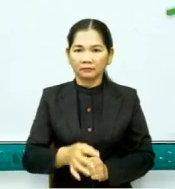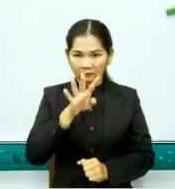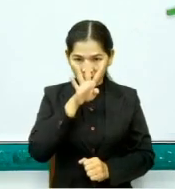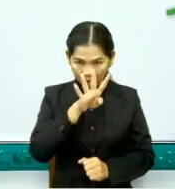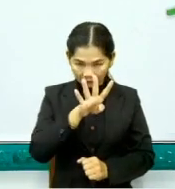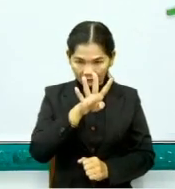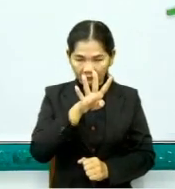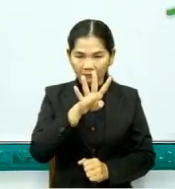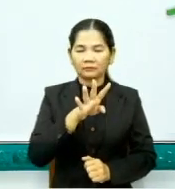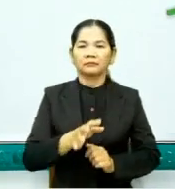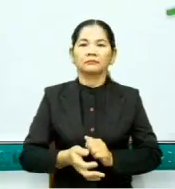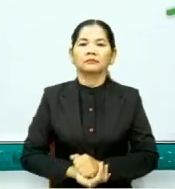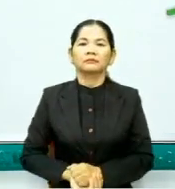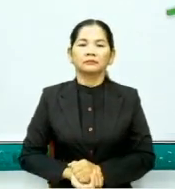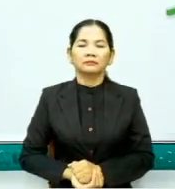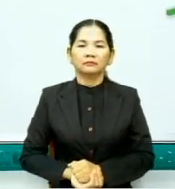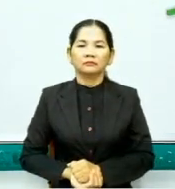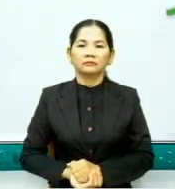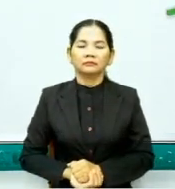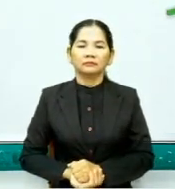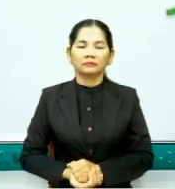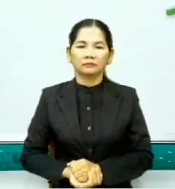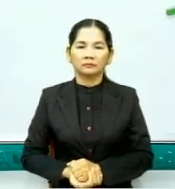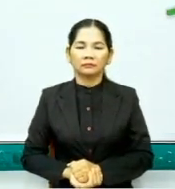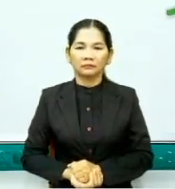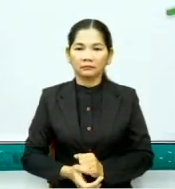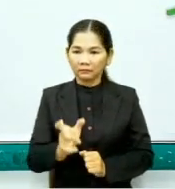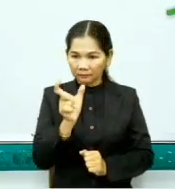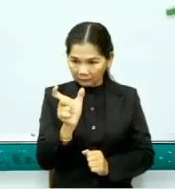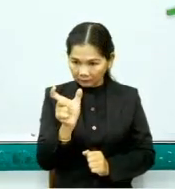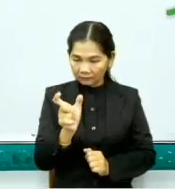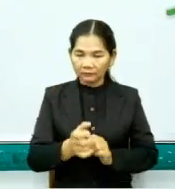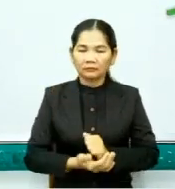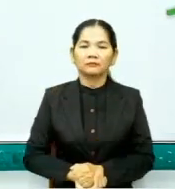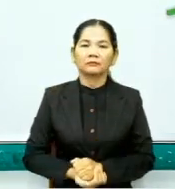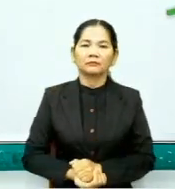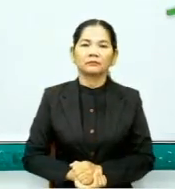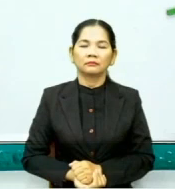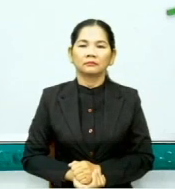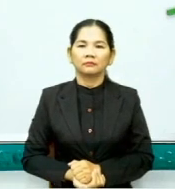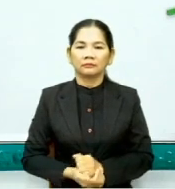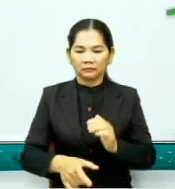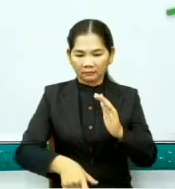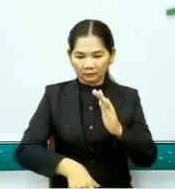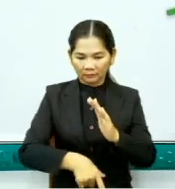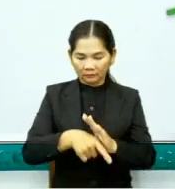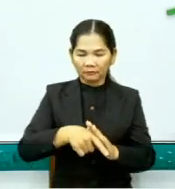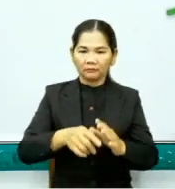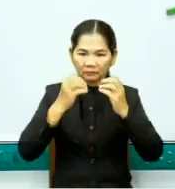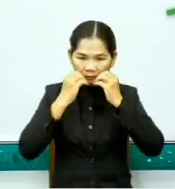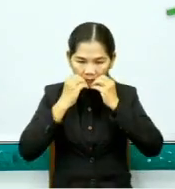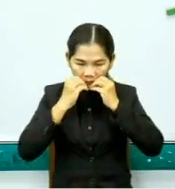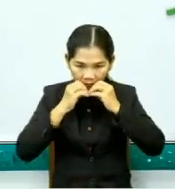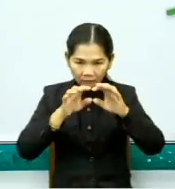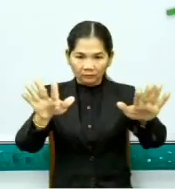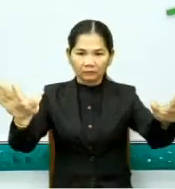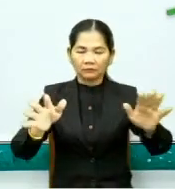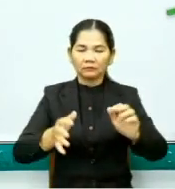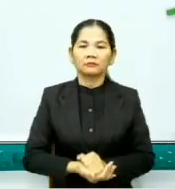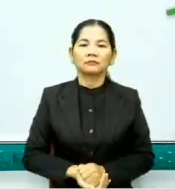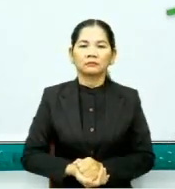bốn giang cử chà con đọc lìa tới cá sắp xài